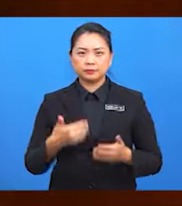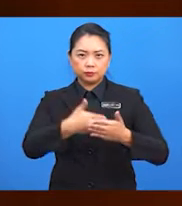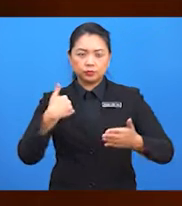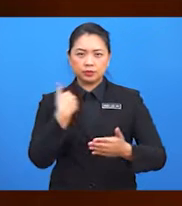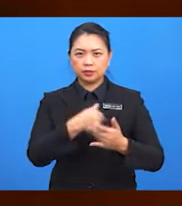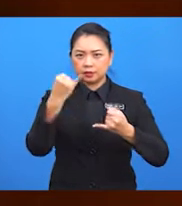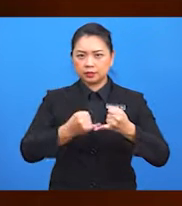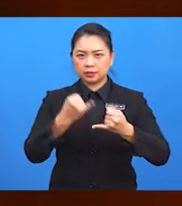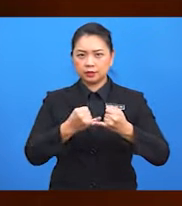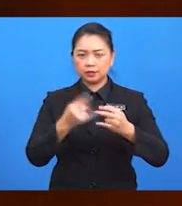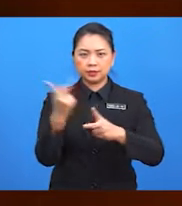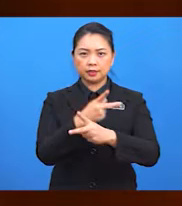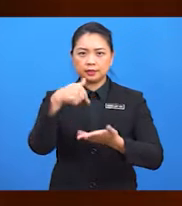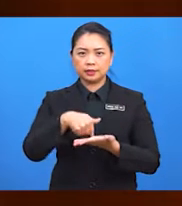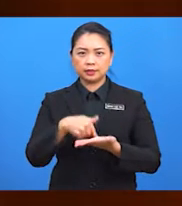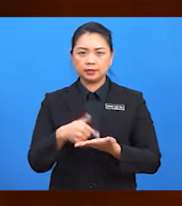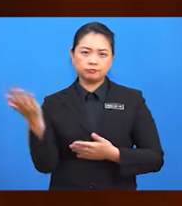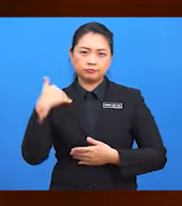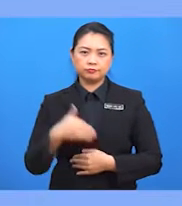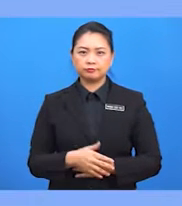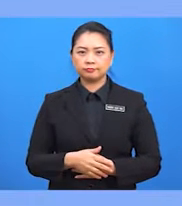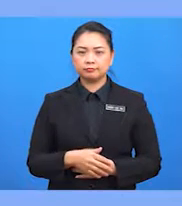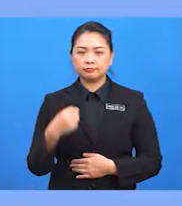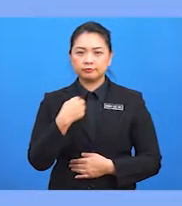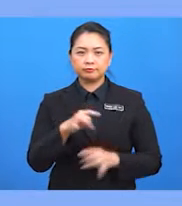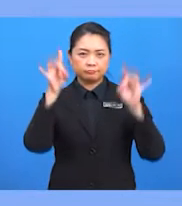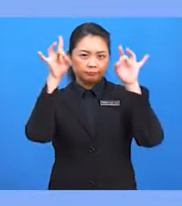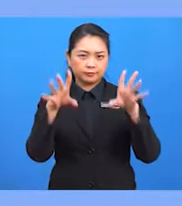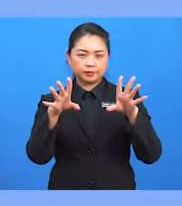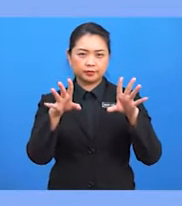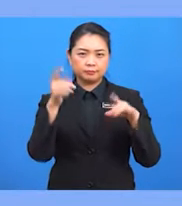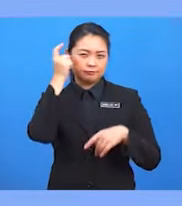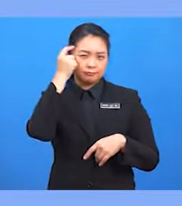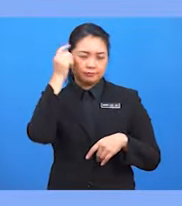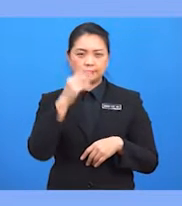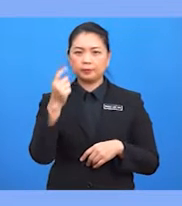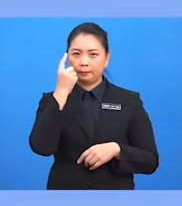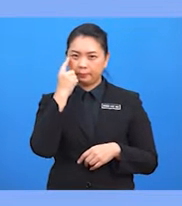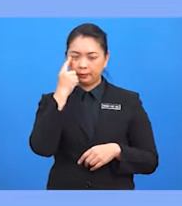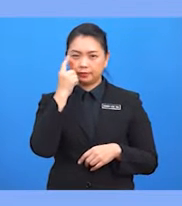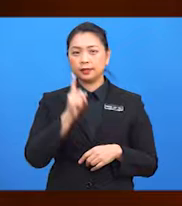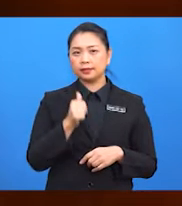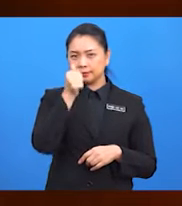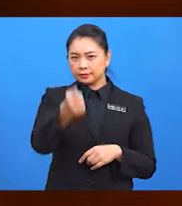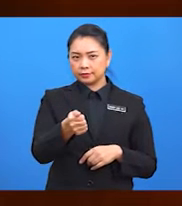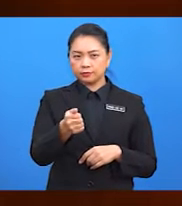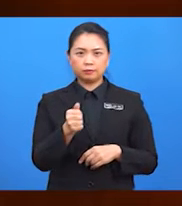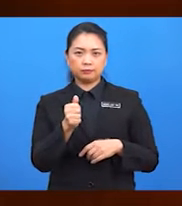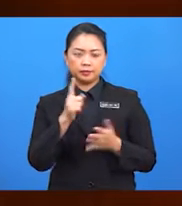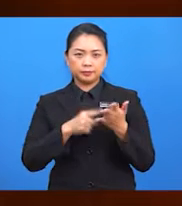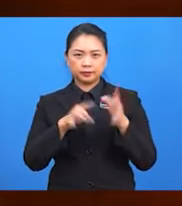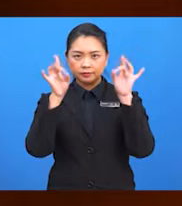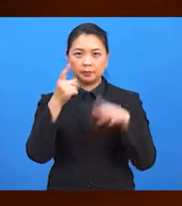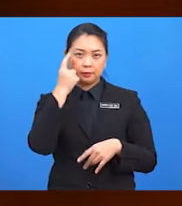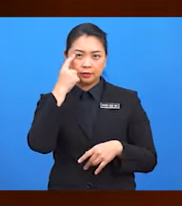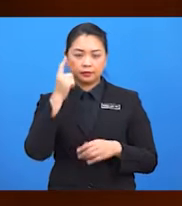Sebelum kita mengakhiri pada episod kali ini, jom kita uji minda dan mata anda. Apa? Uji mata?